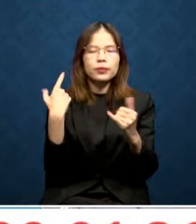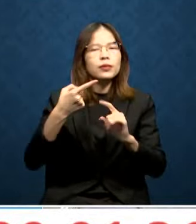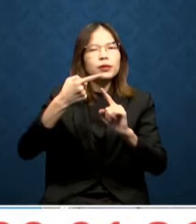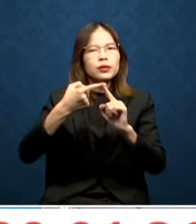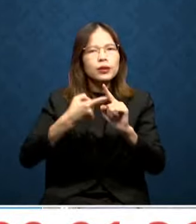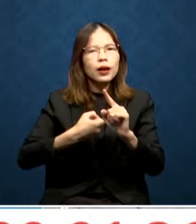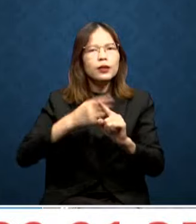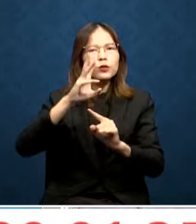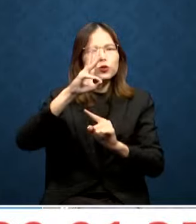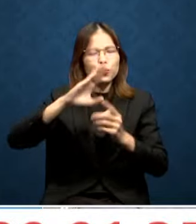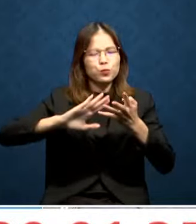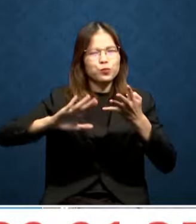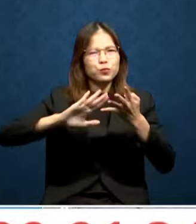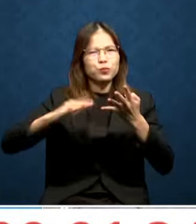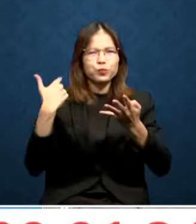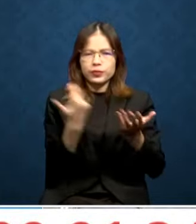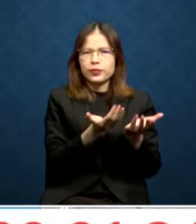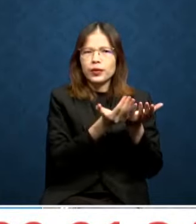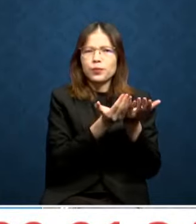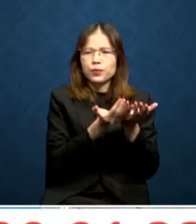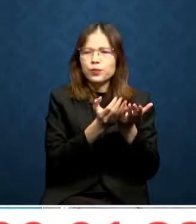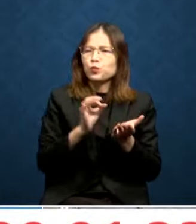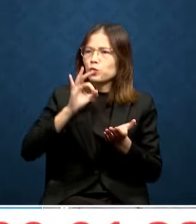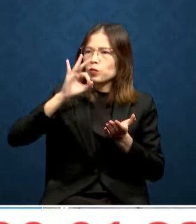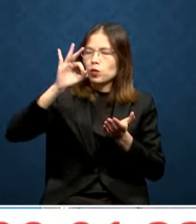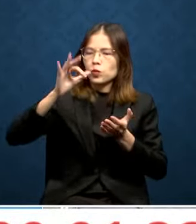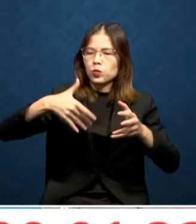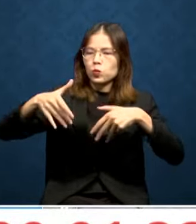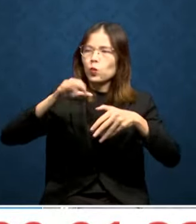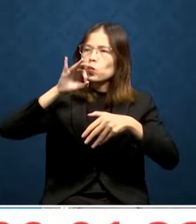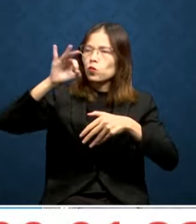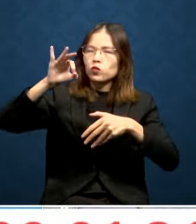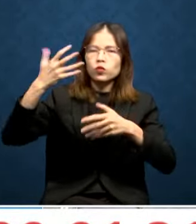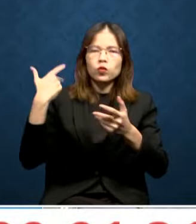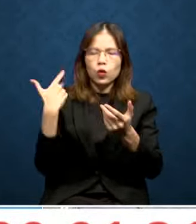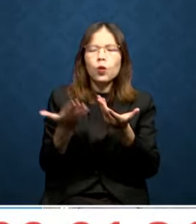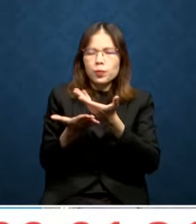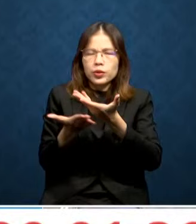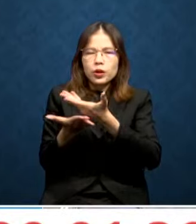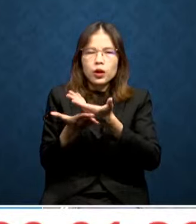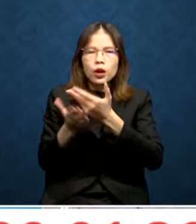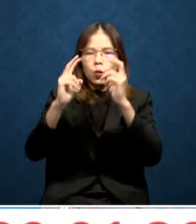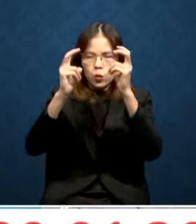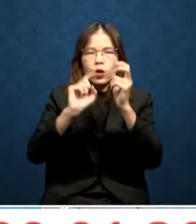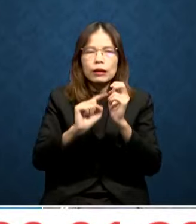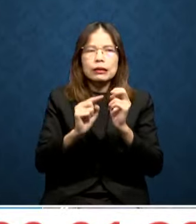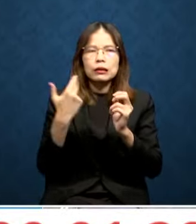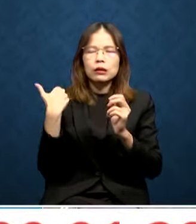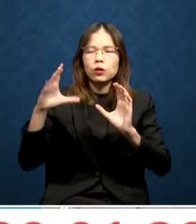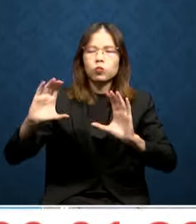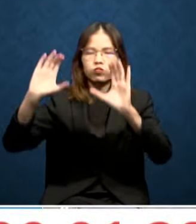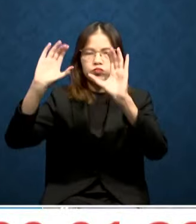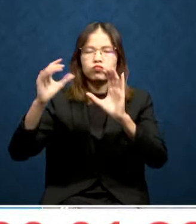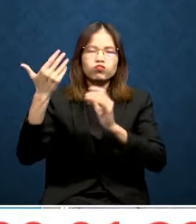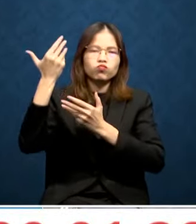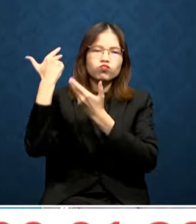มานะครับร้องเรียนนะครับแล้วก็ขอให้พิจารณาเรื่องนี้นะครับแล้วก็รัฐบาลเ่า